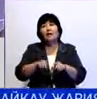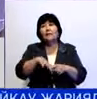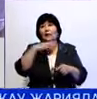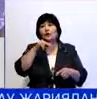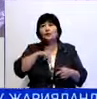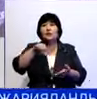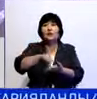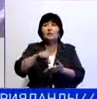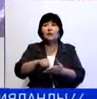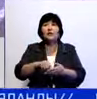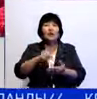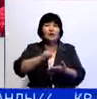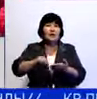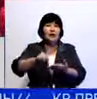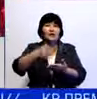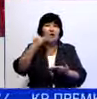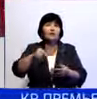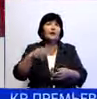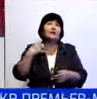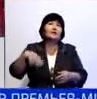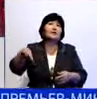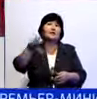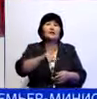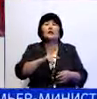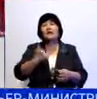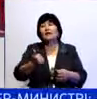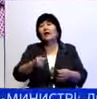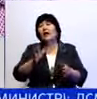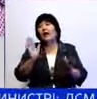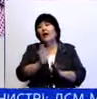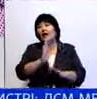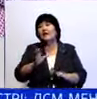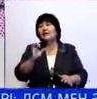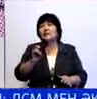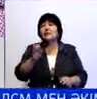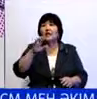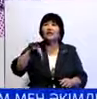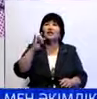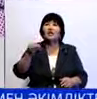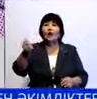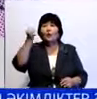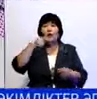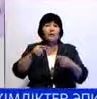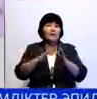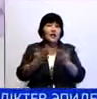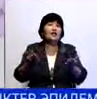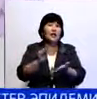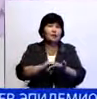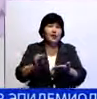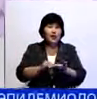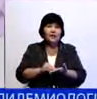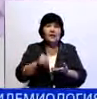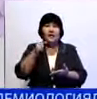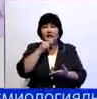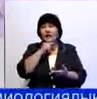жұмыстың басында жүріп, қолынан қаламын тастамай, сыр саңлақтары ән еркесі, сыр елінің тарихи мұралары секілді бірнеше кітап жазды.